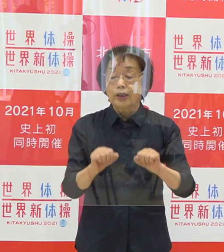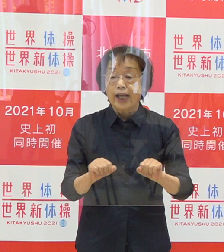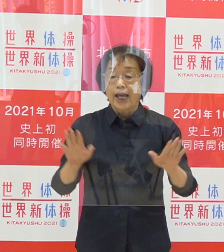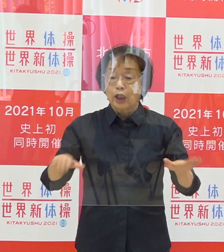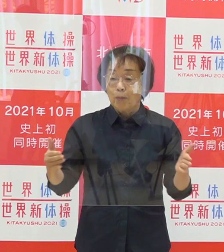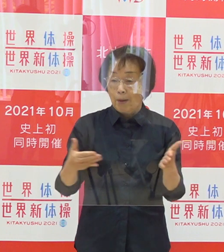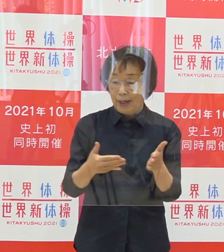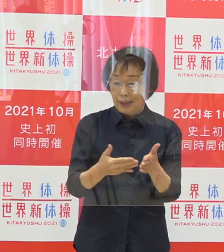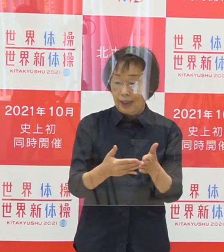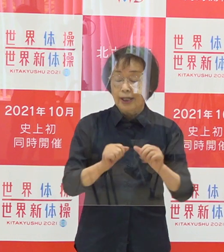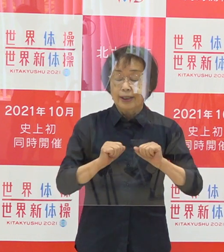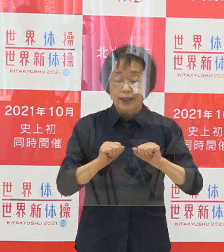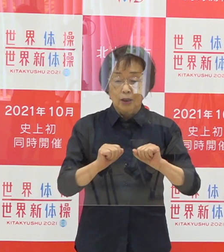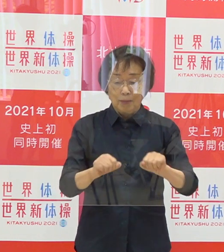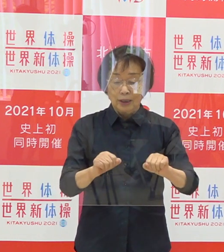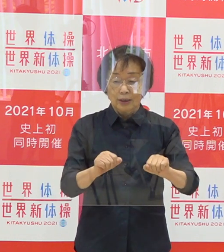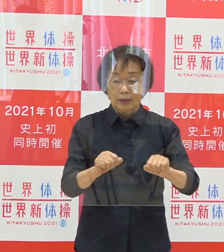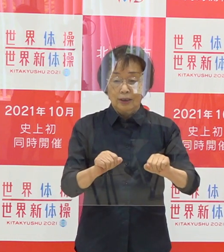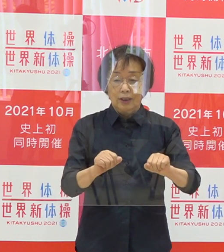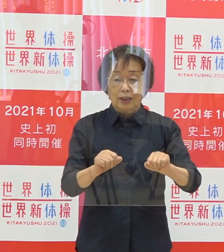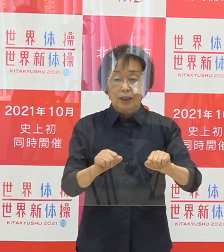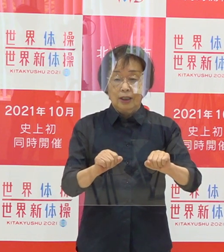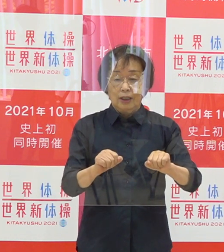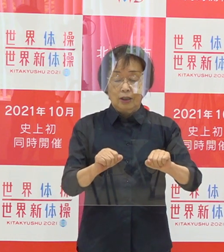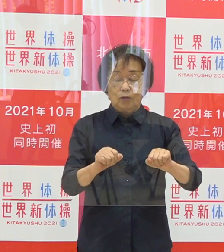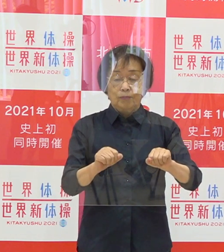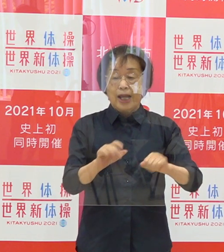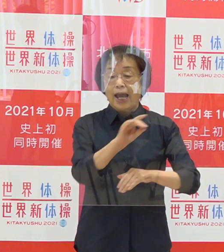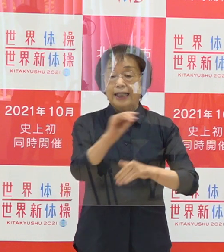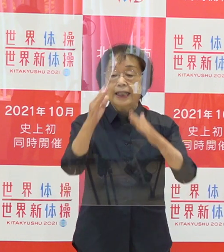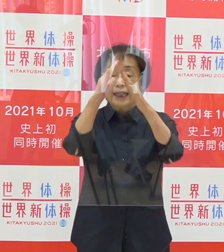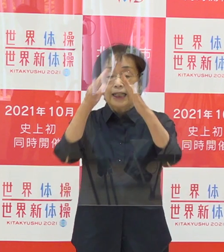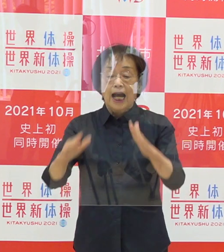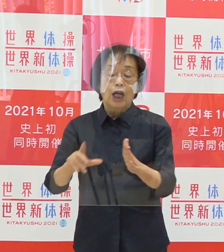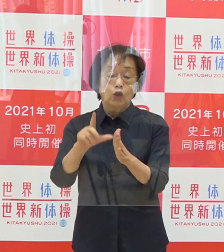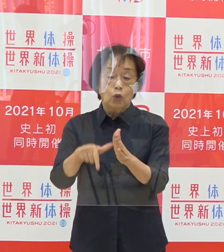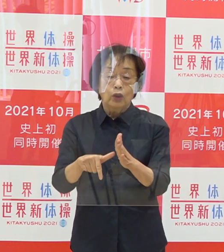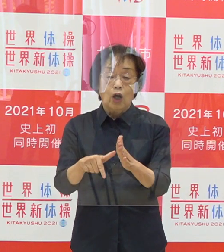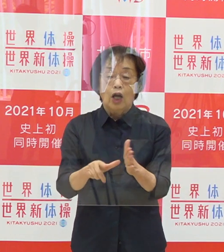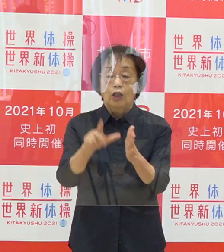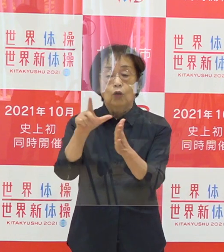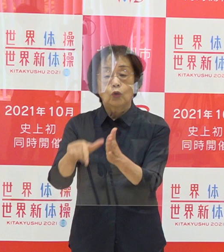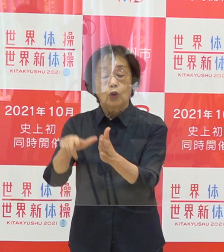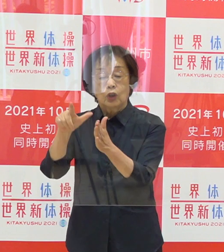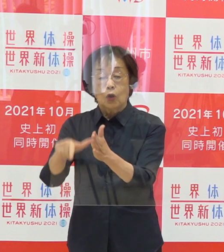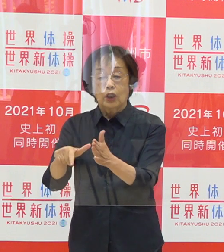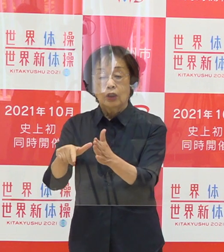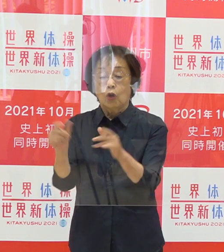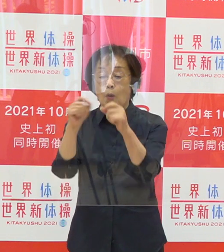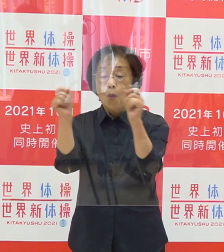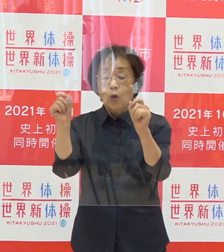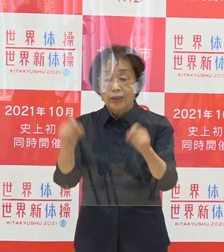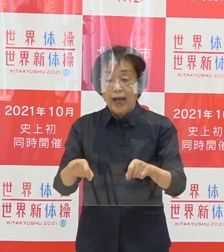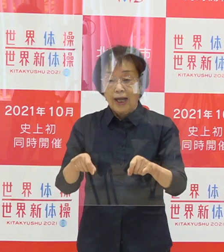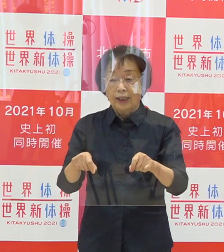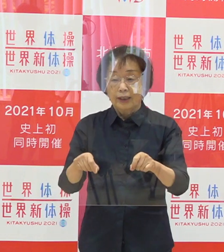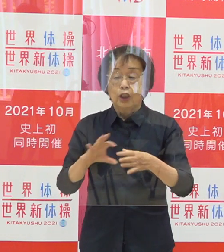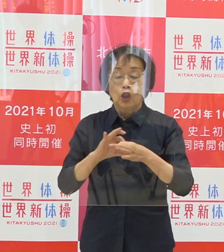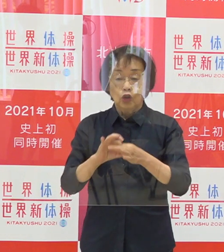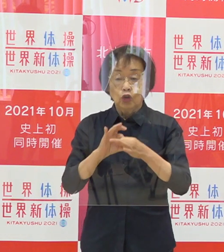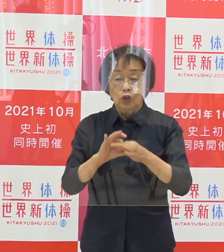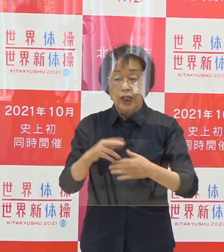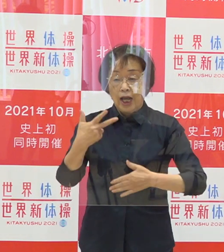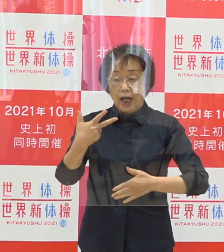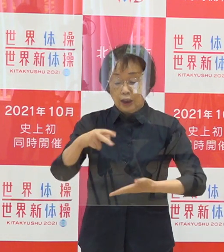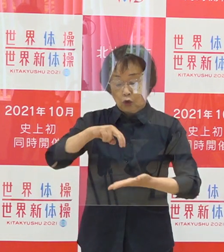っているところがあります。ただ議会においてはその都度この問題について市の立場を表明をしてきている